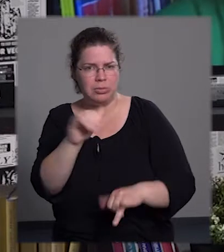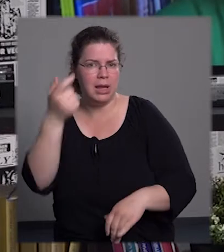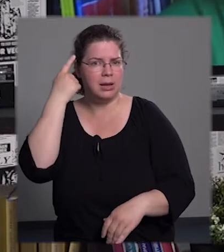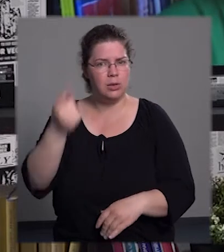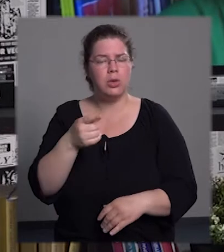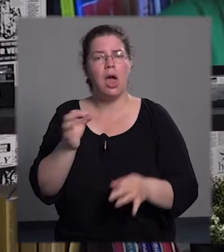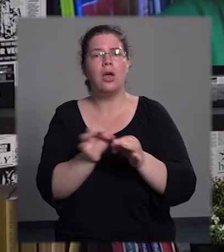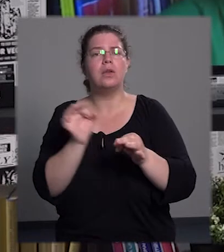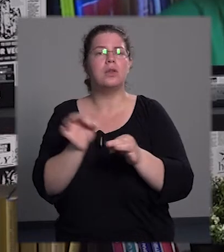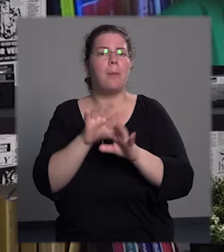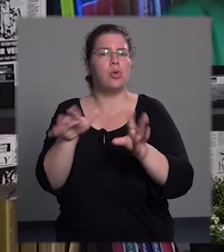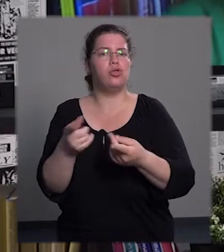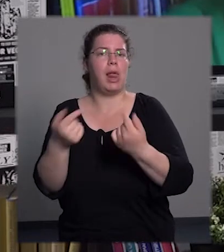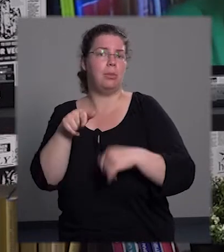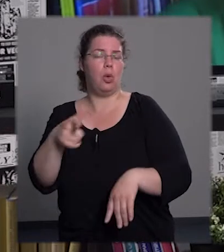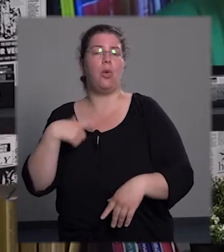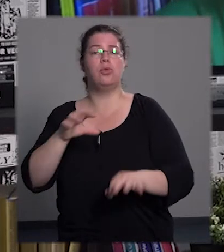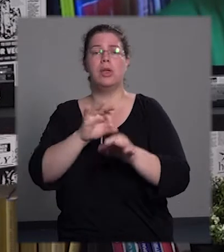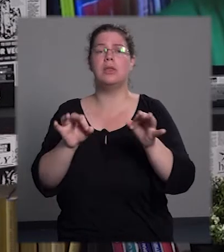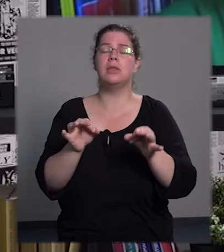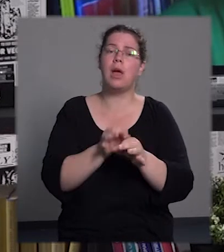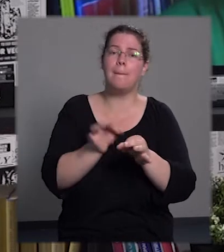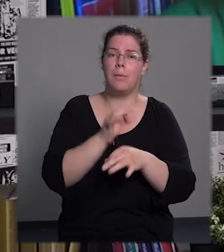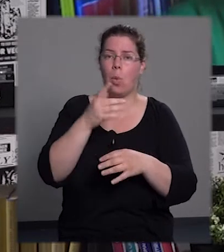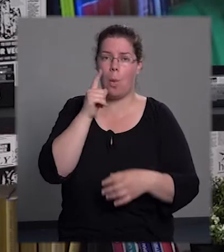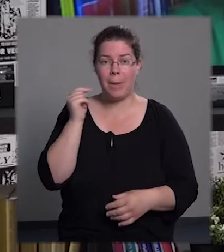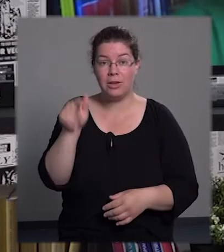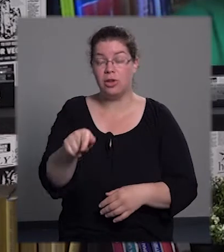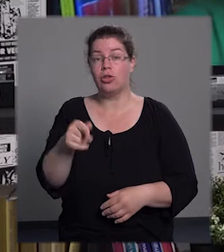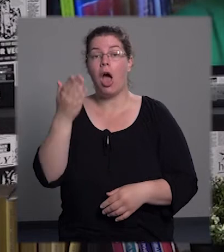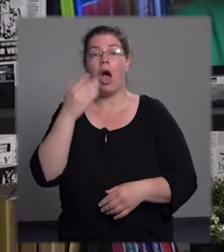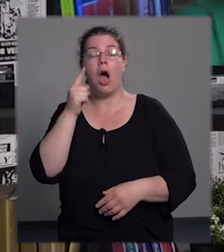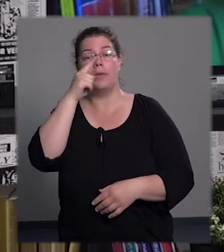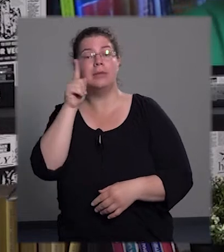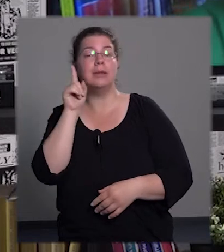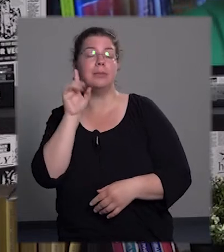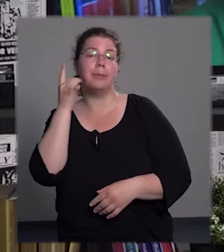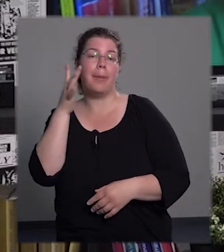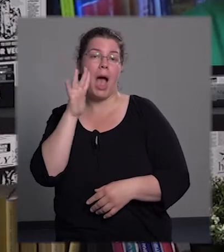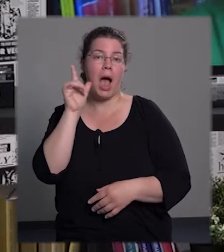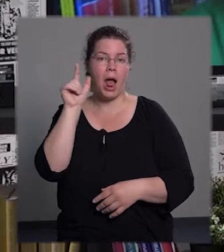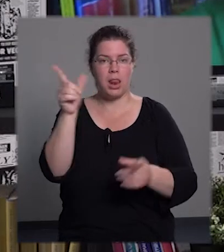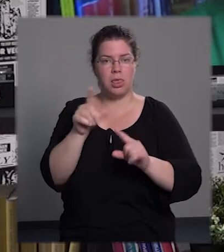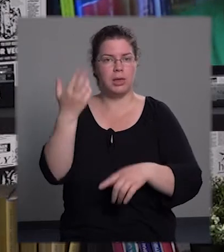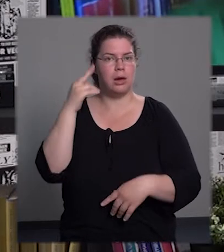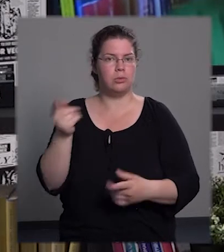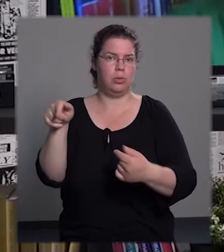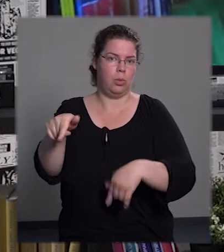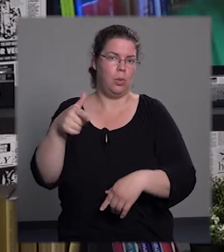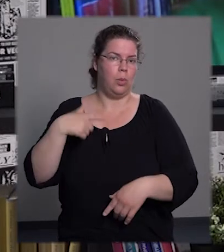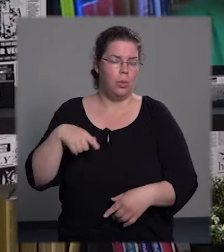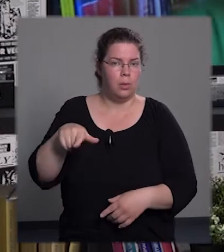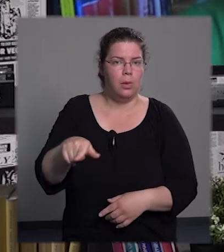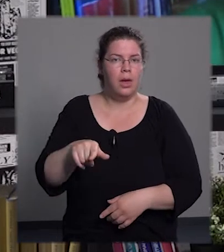Szabó bácsi, meg a Hannibál tanár úrnak is ő volt a főszereplője, hát ő a Neményinek a féltestvére, az édesanyjának egy